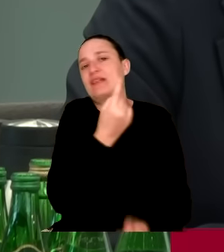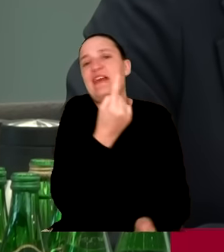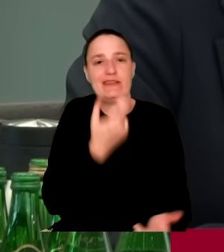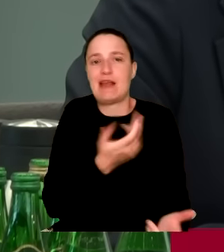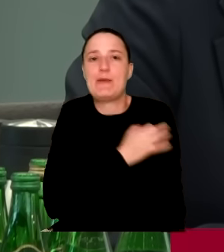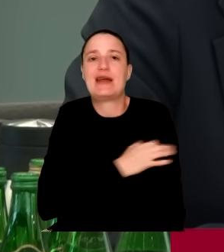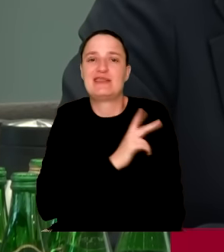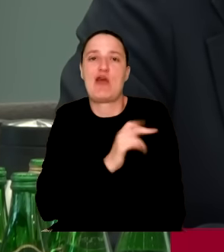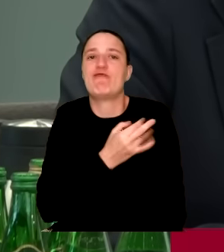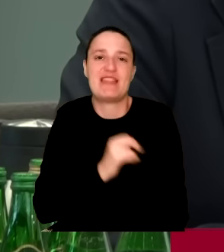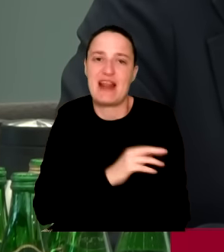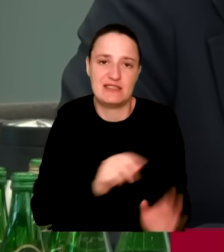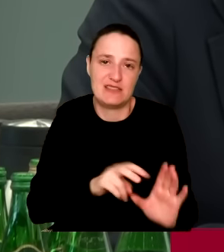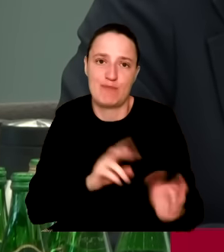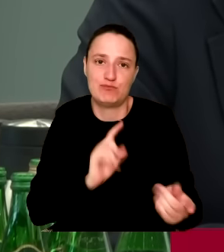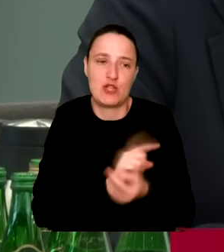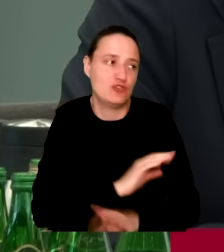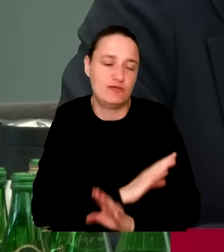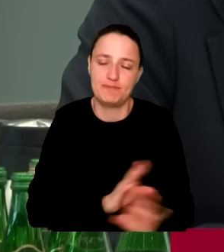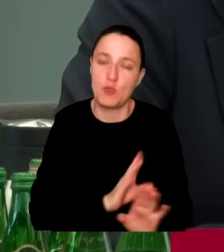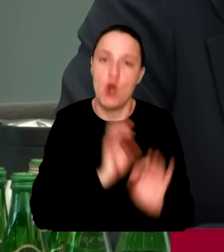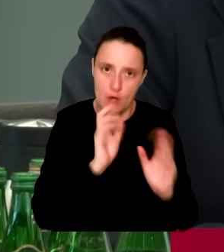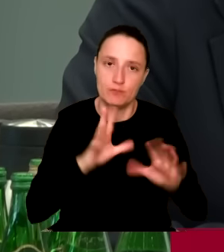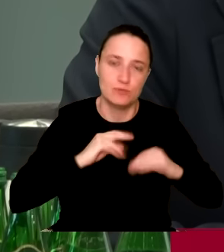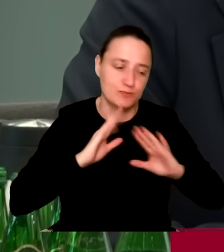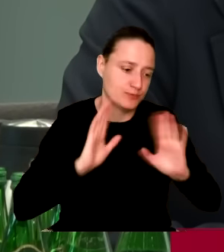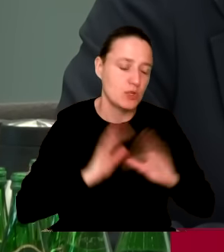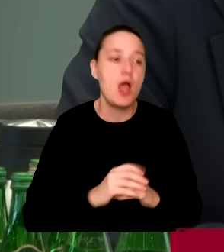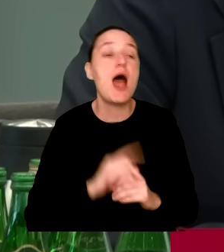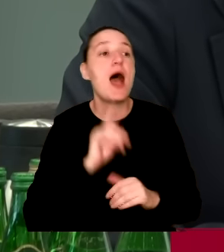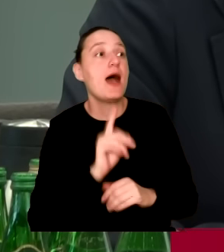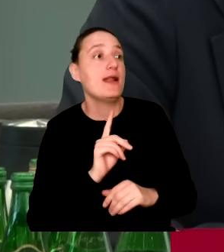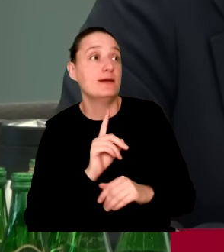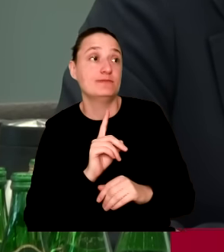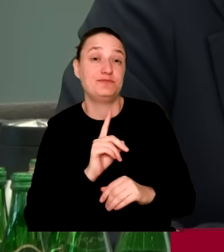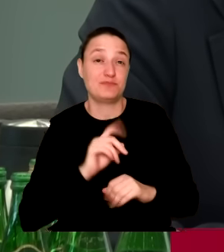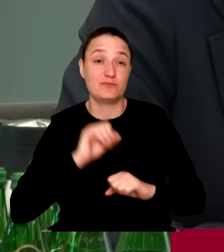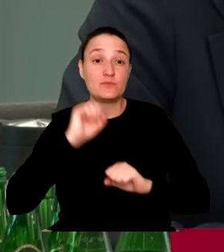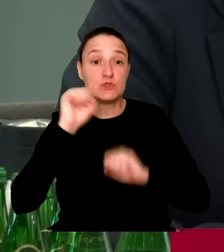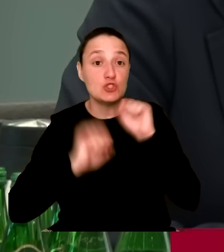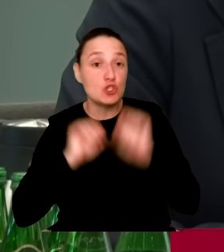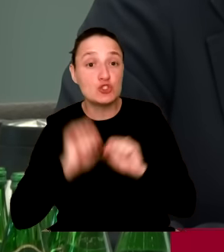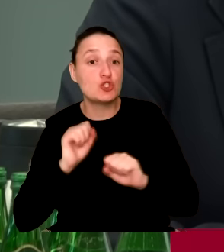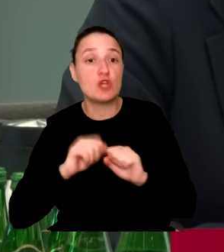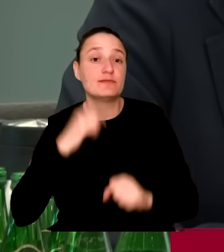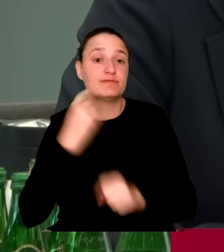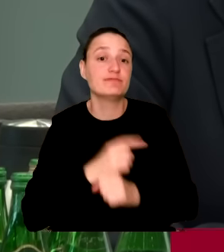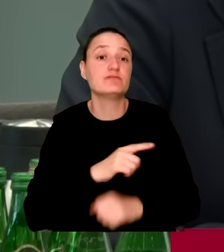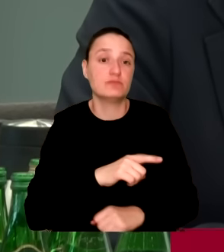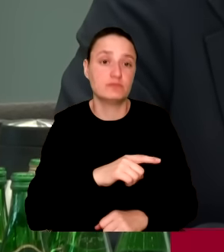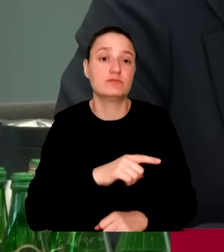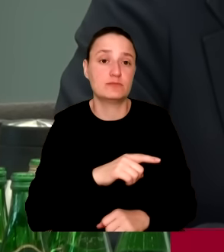natomiast natomiast w roku 2014 Platforma Obywatelska przyjęła